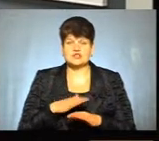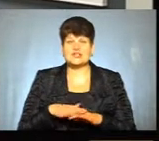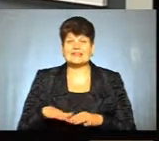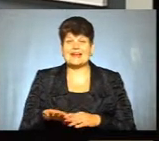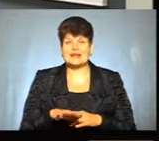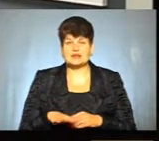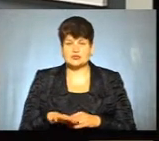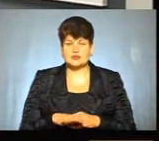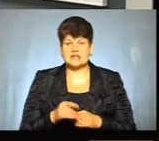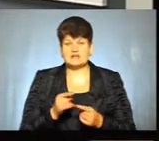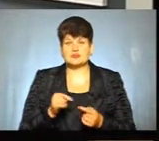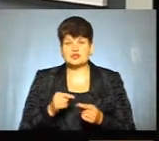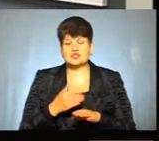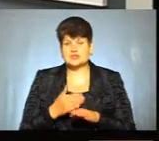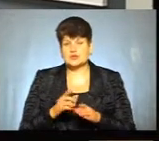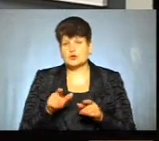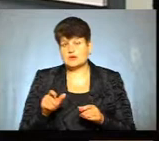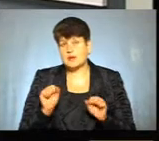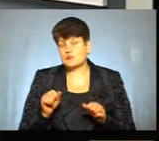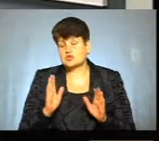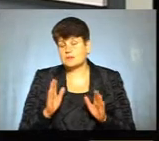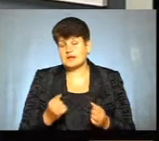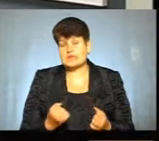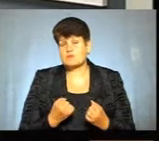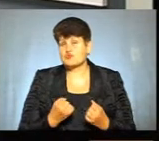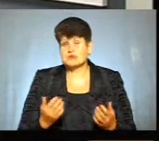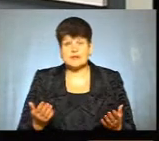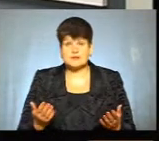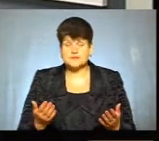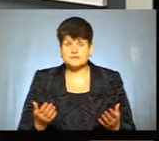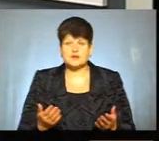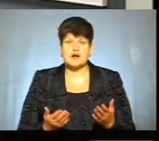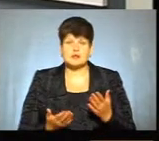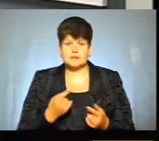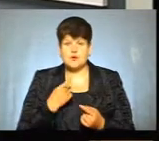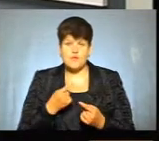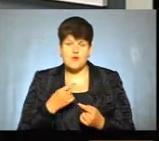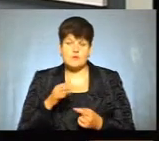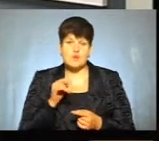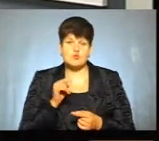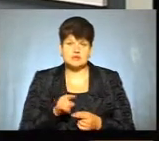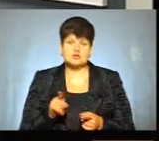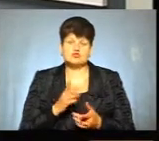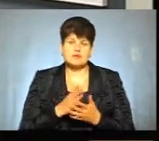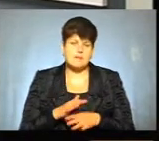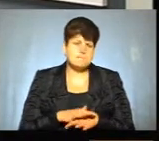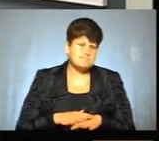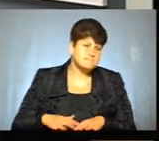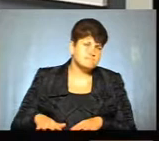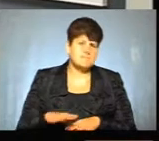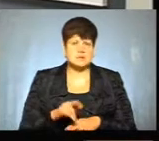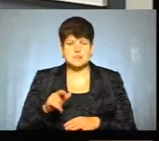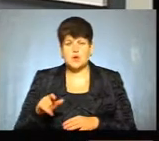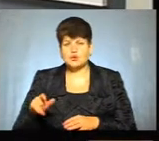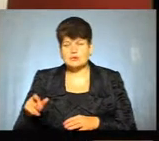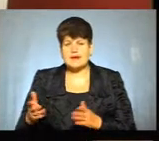і, відповідно, частина людей може мати вже якийсь певний імунітет. Але все рівно ми говоримо про те, що є маса людей,